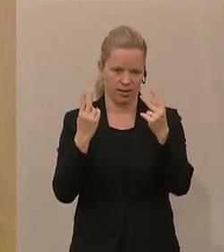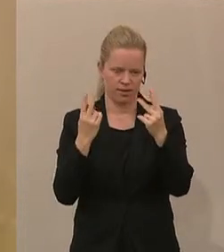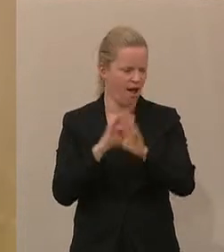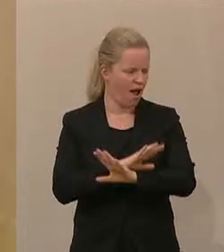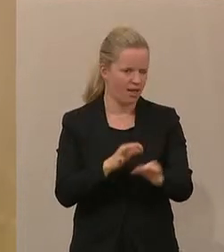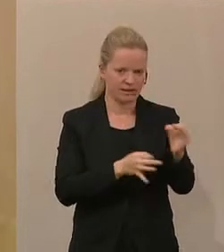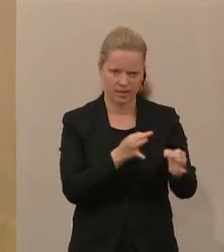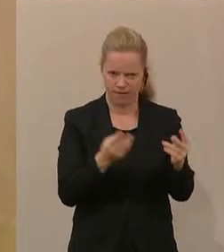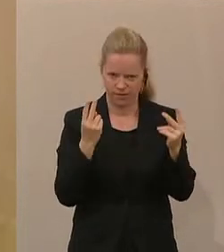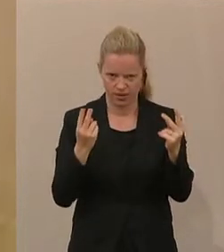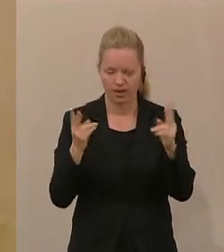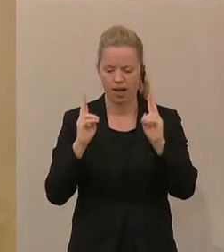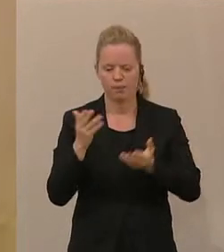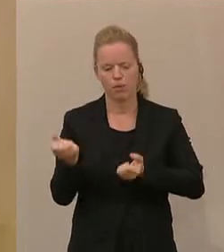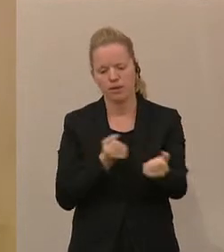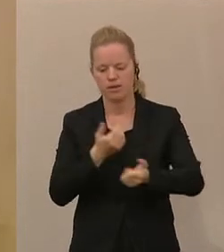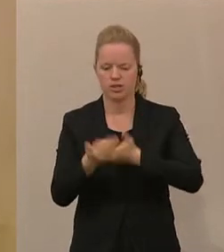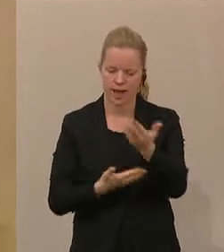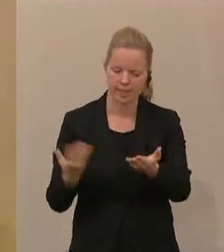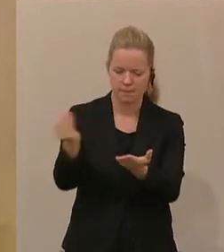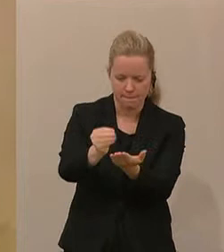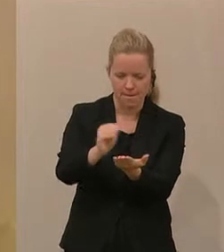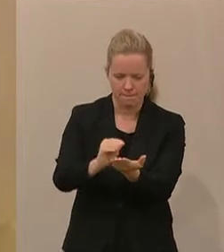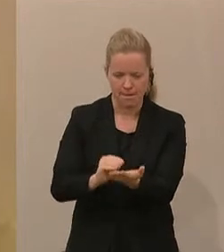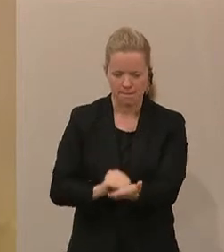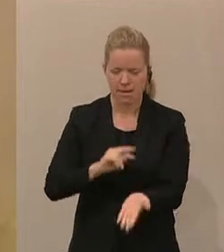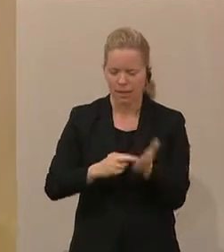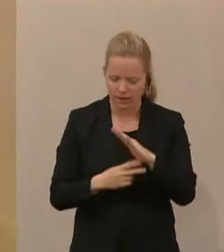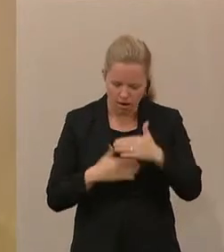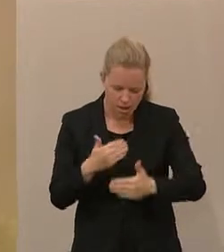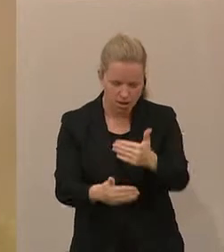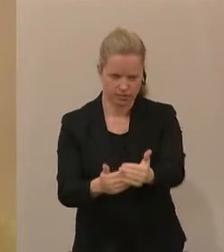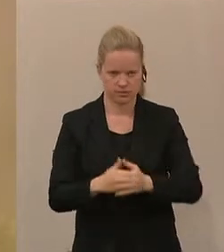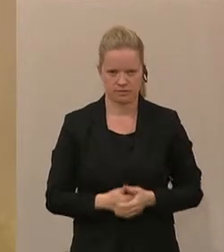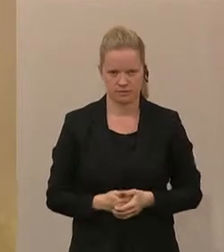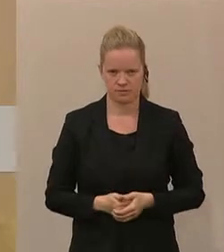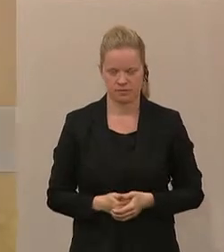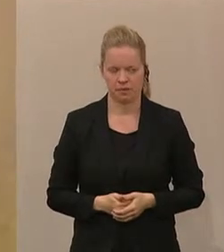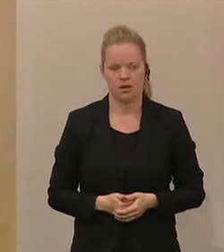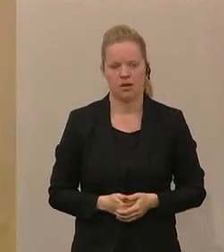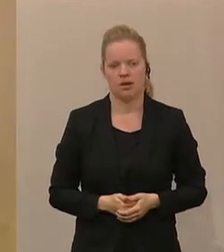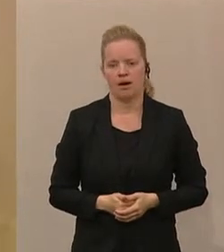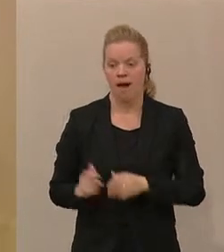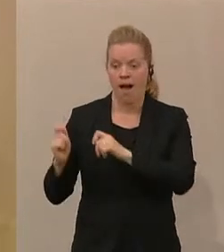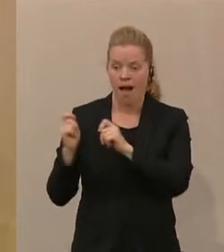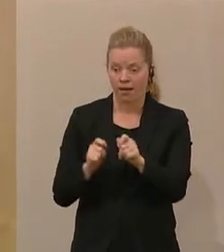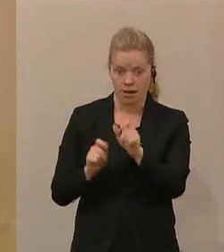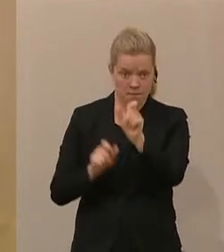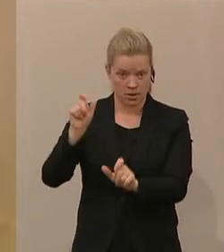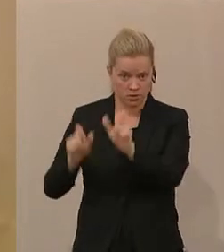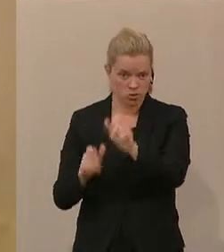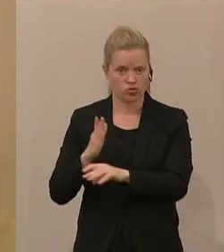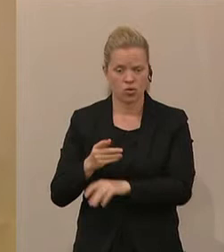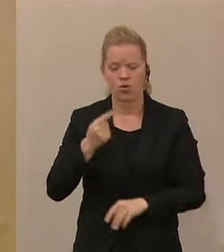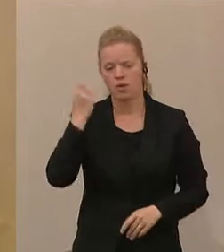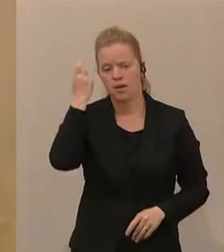Handeln überhaupt eintakten zu können, um eben überhaupt etwas entwickeln zu können. Die Antragsteller haben eben auch gemeint, dass entsprechend